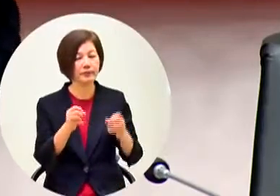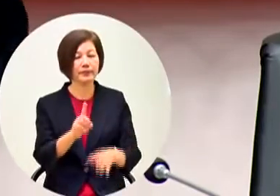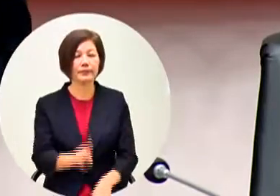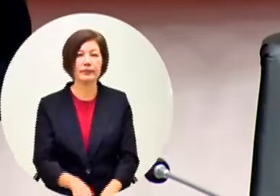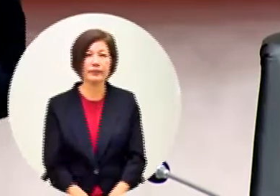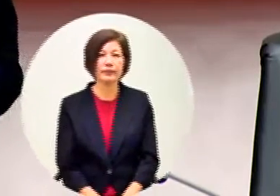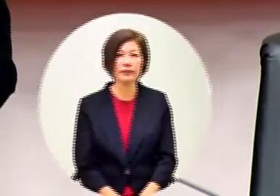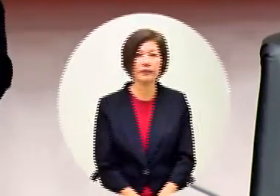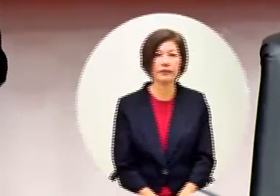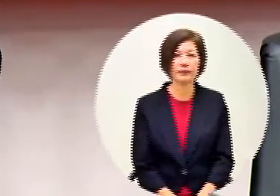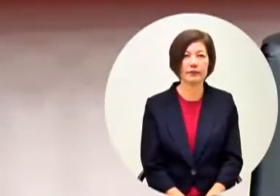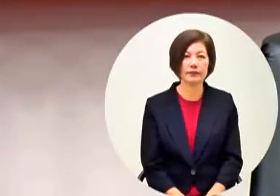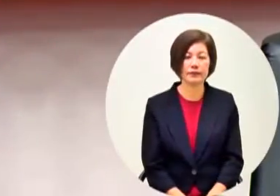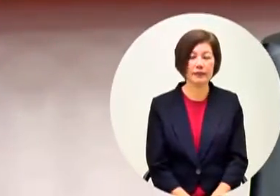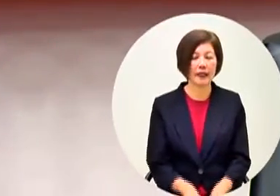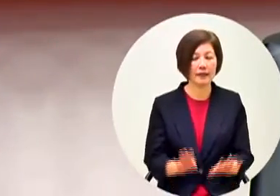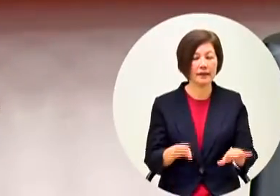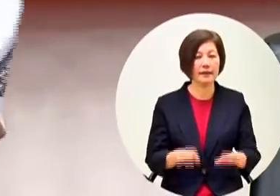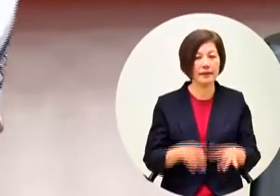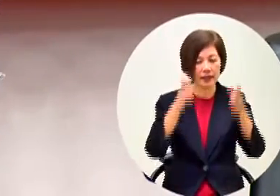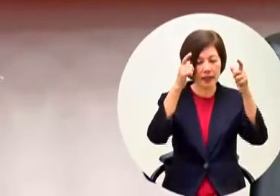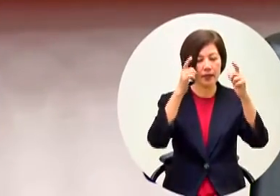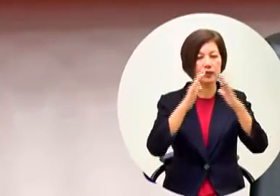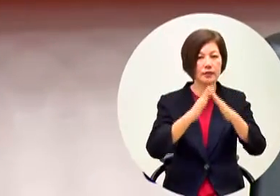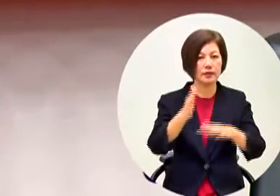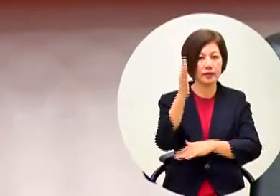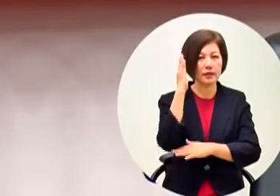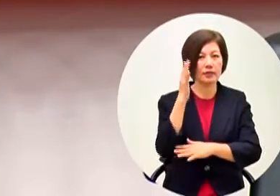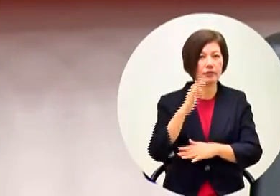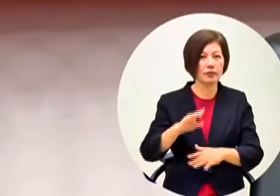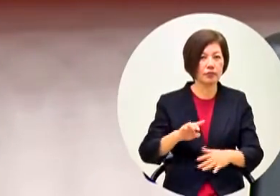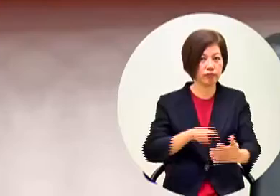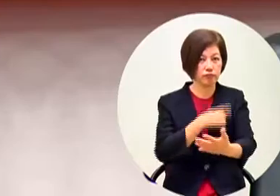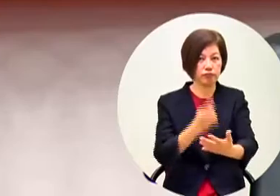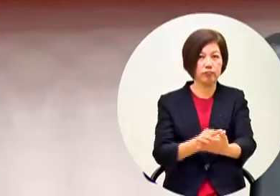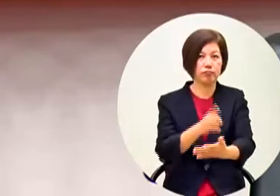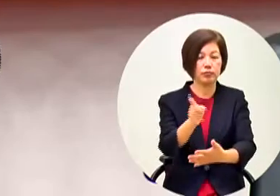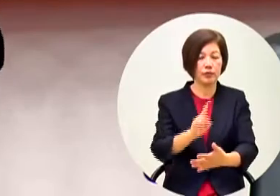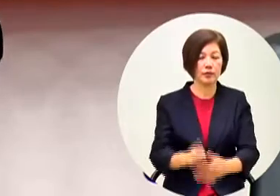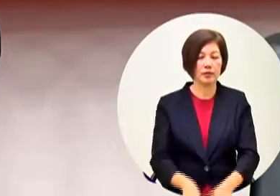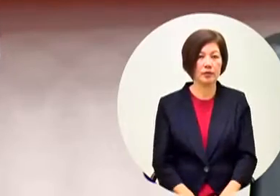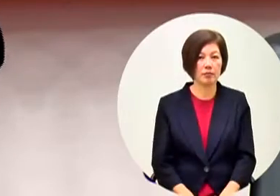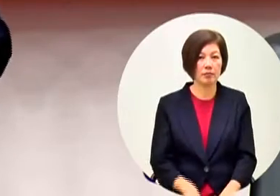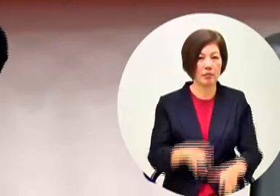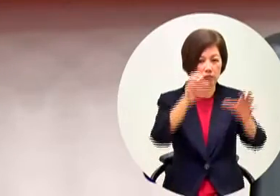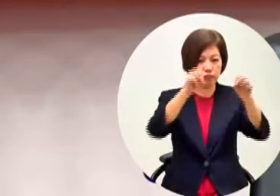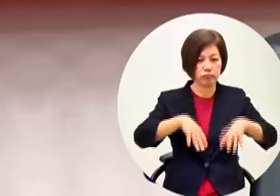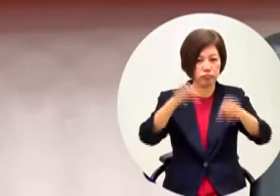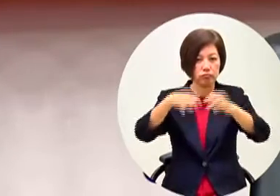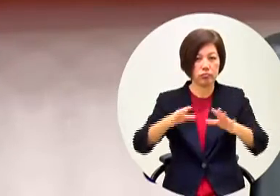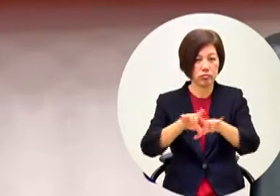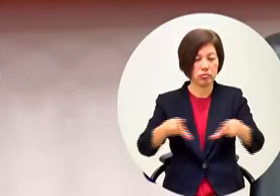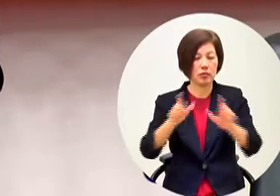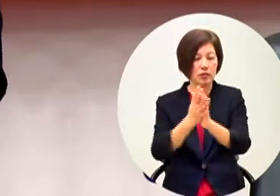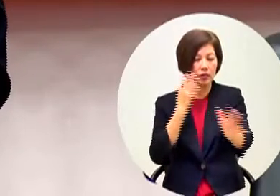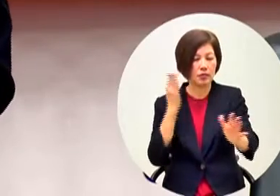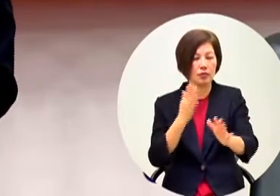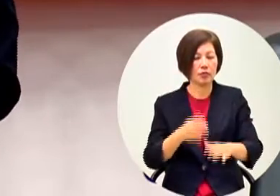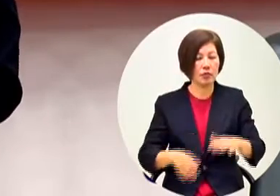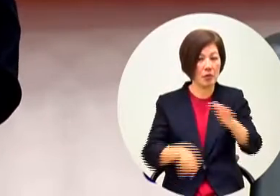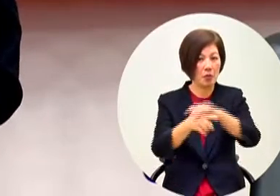现在整个高雄市政府在进行这个拆除大队的这个业务、拆除违建的时